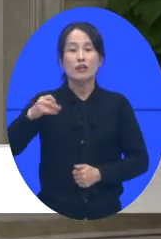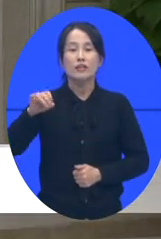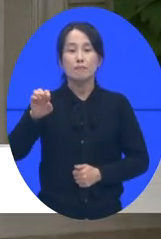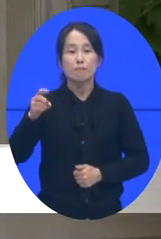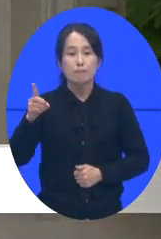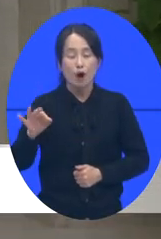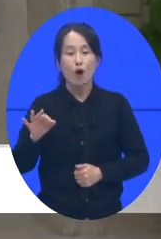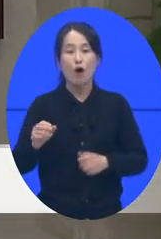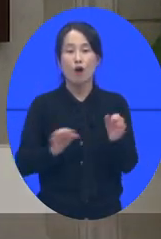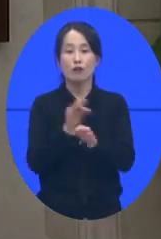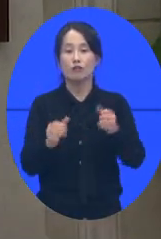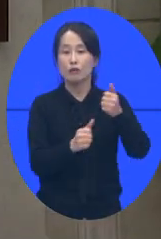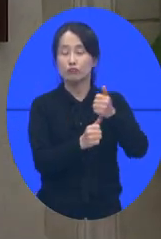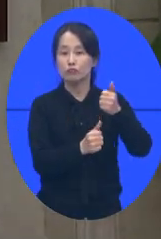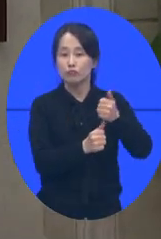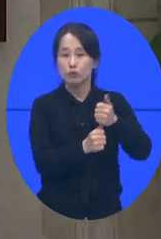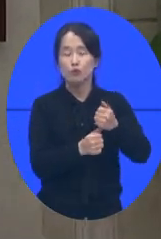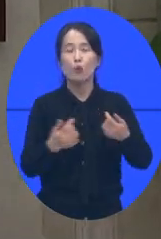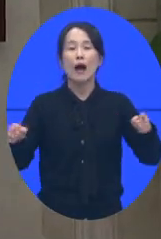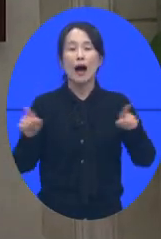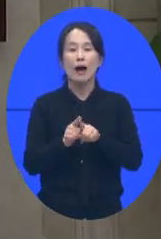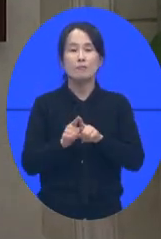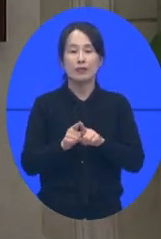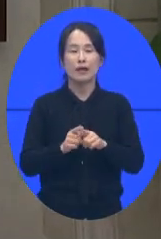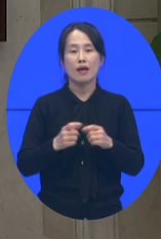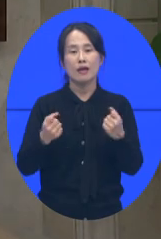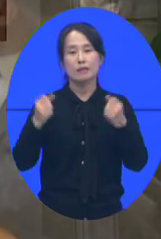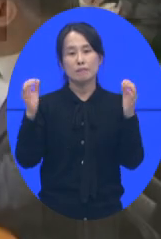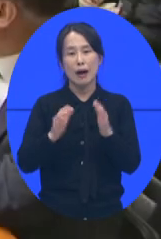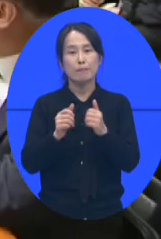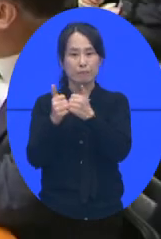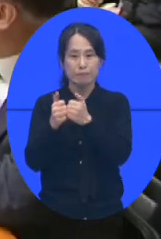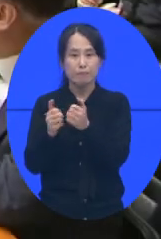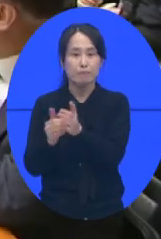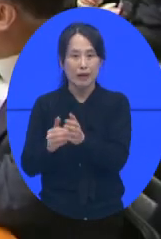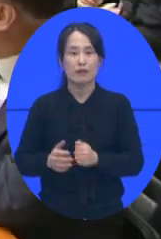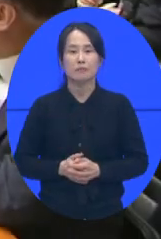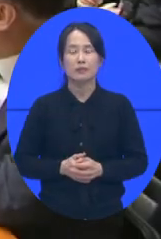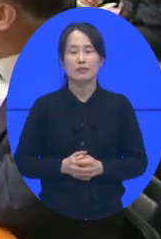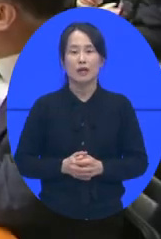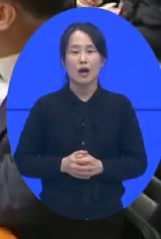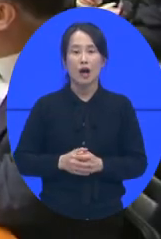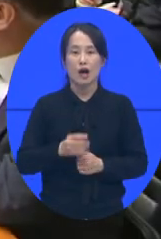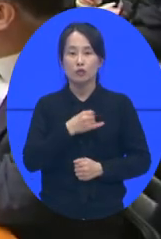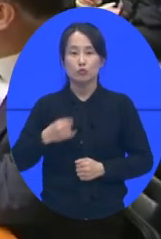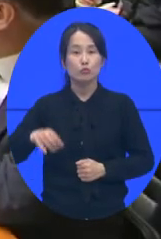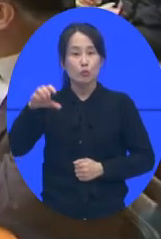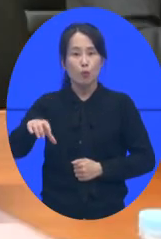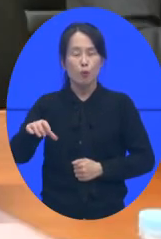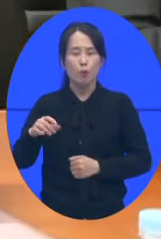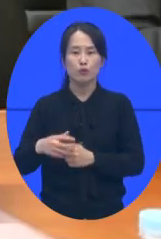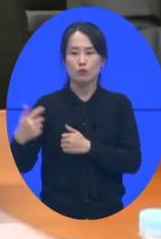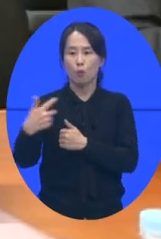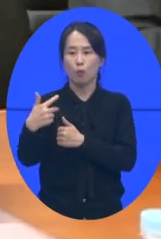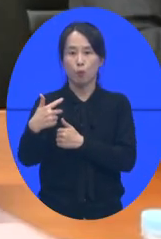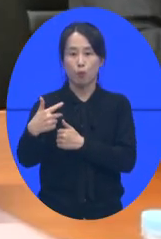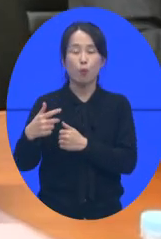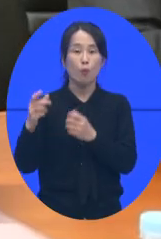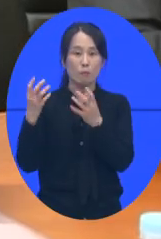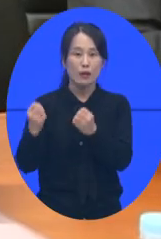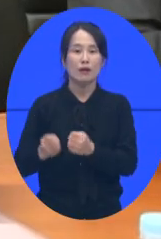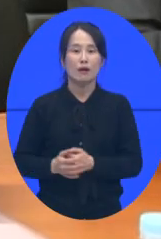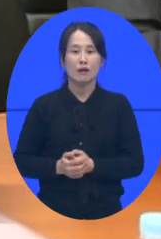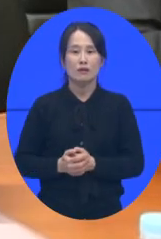중국 경제부총리와 한중 경제협력 방안을 고심했습니다. 이번 만남은 중국 언론에서도 뜨거운 관심을